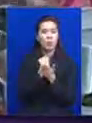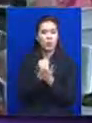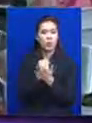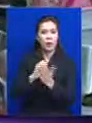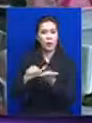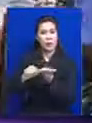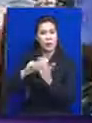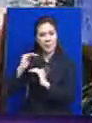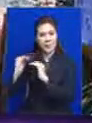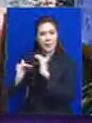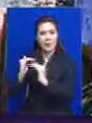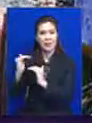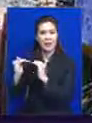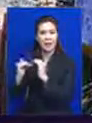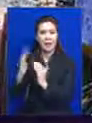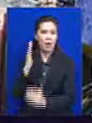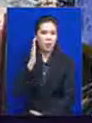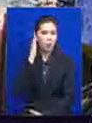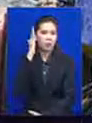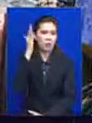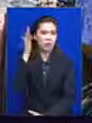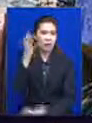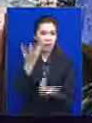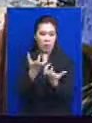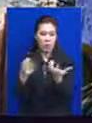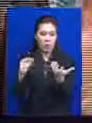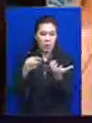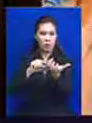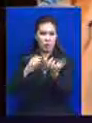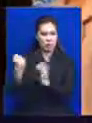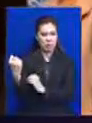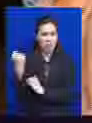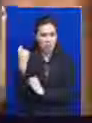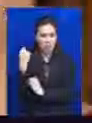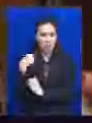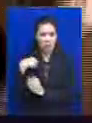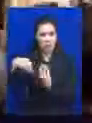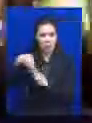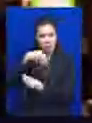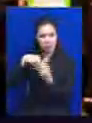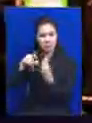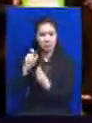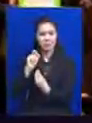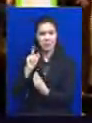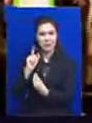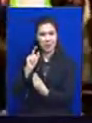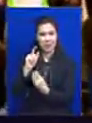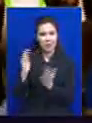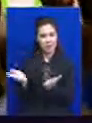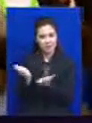สินค้าโอท็อปเหล่านี้จะมีความแข็งแกร่งและเป็นฟันเฟืองในการขับเคลื่อนเศรษฐกิจได้ในอนาคต